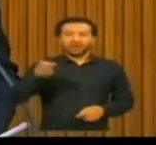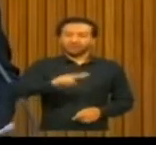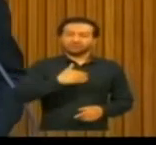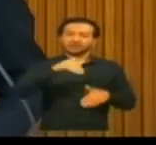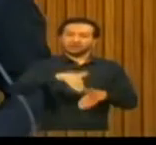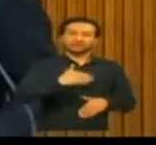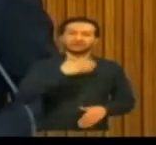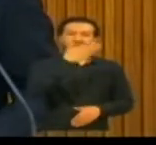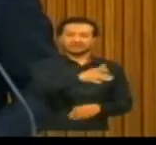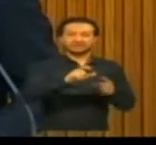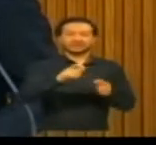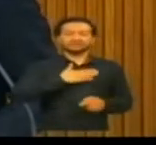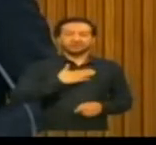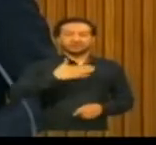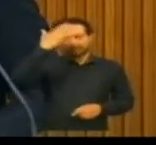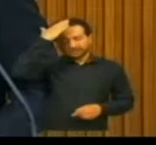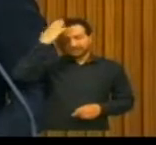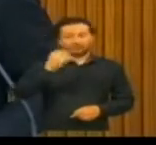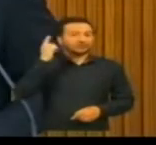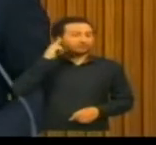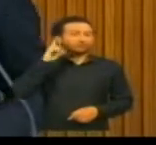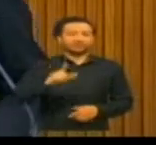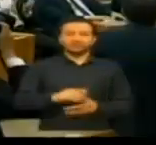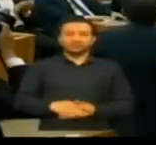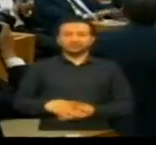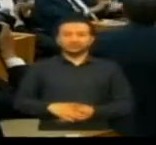giderim. Şehitlerin bizim başımızın üstünde yeri vardır.